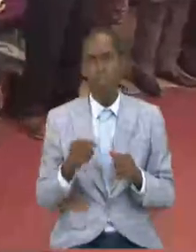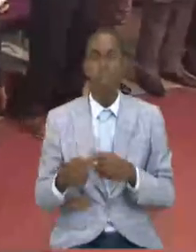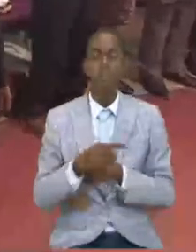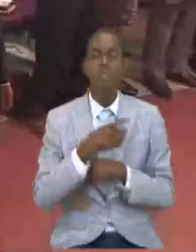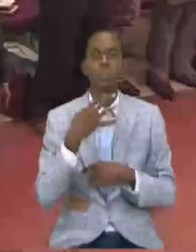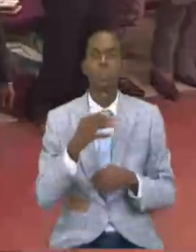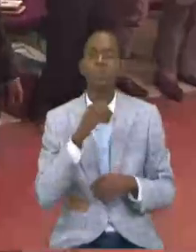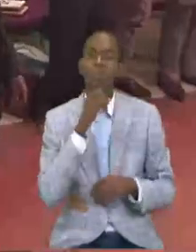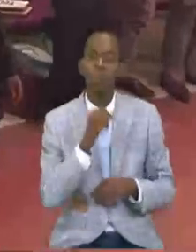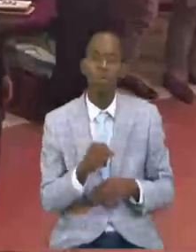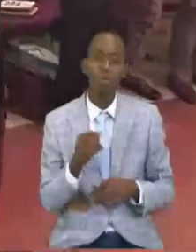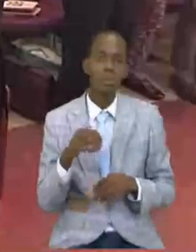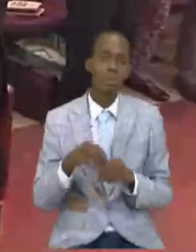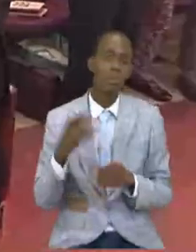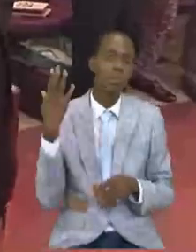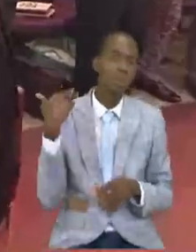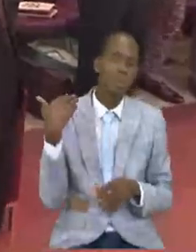Rappelez-vous les jours d'autrefois.